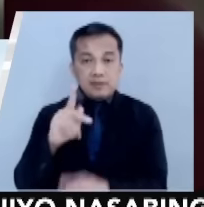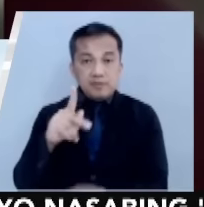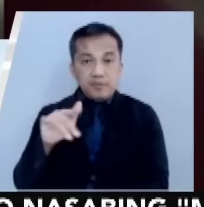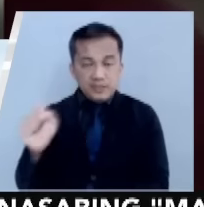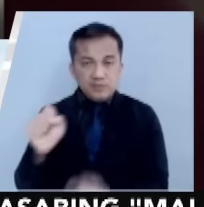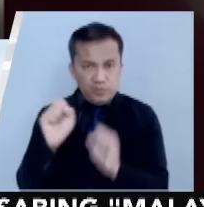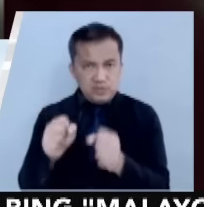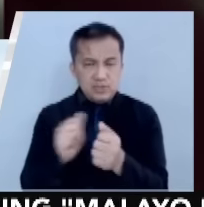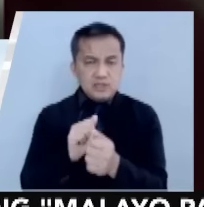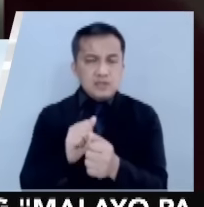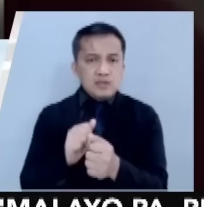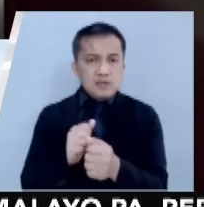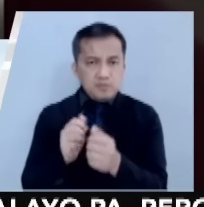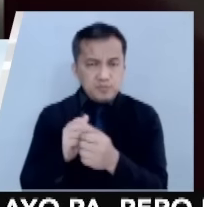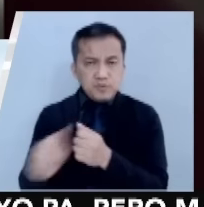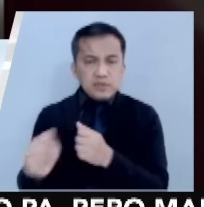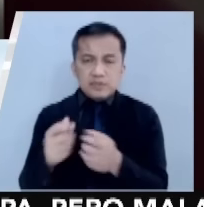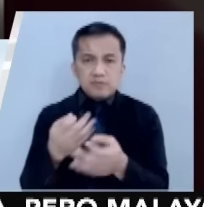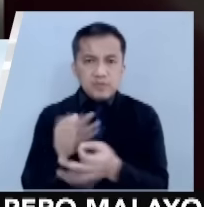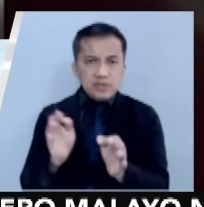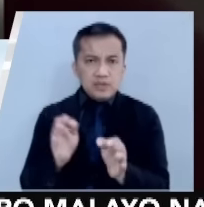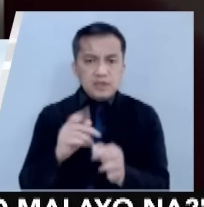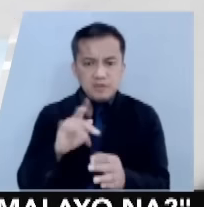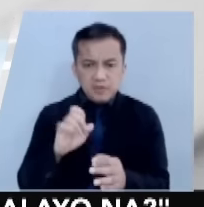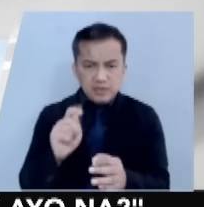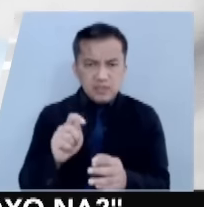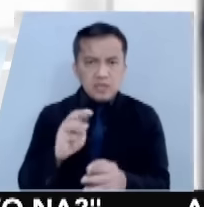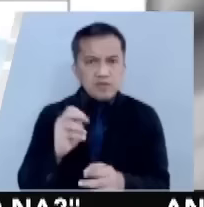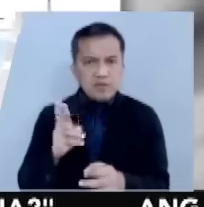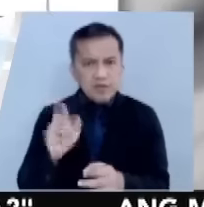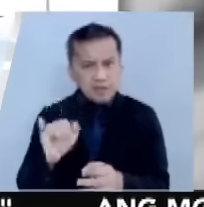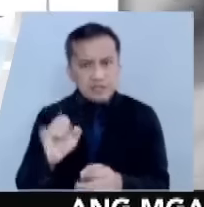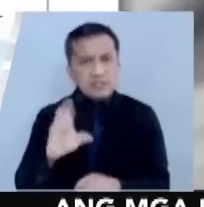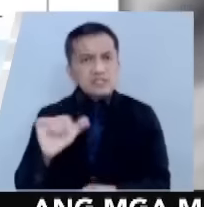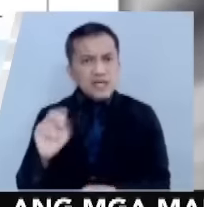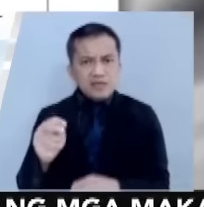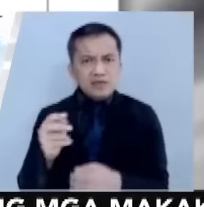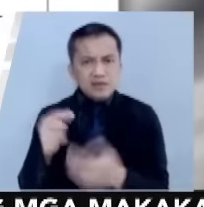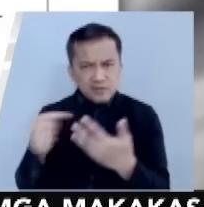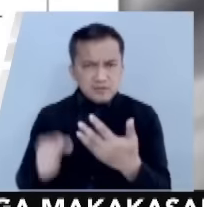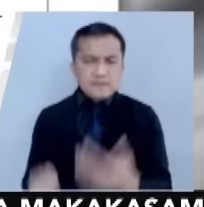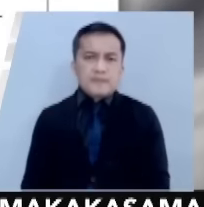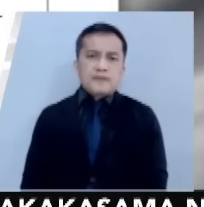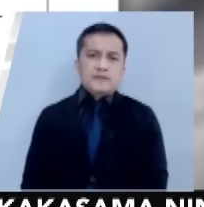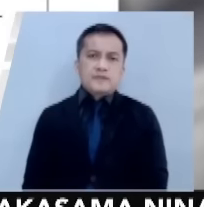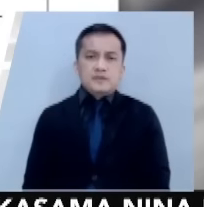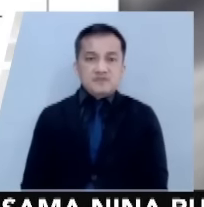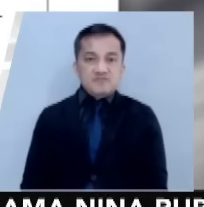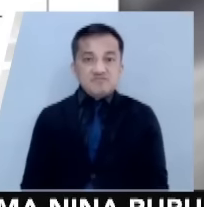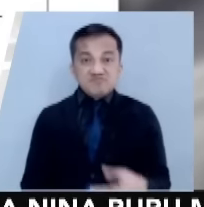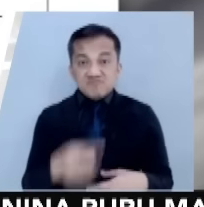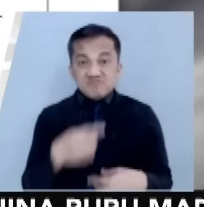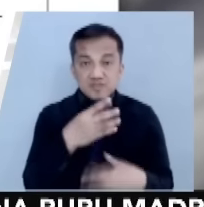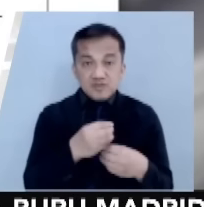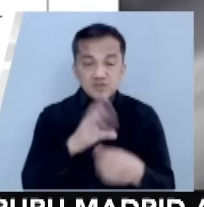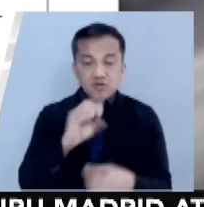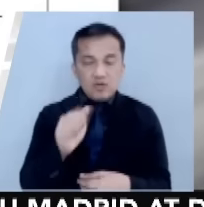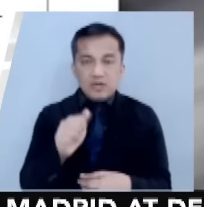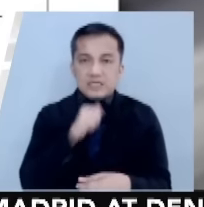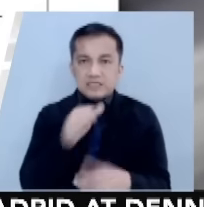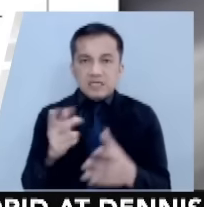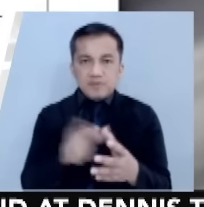therapy, yung mga PET scan, mga MRI scan. Isa pang puna ng COA, hindi raw naging prioridad ng PhilHealth ang pagpapalawak